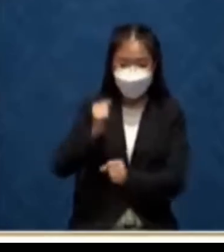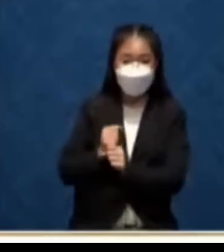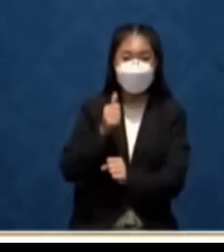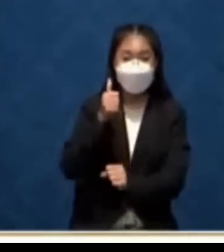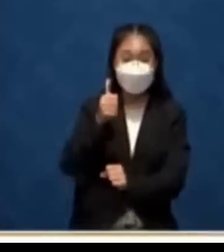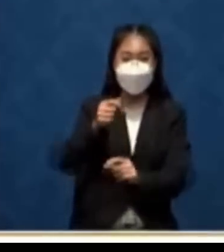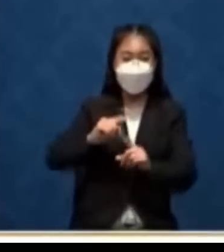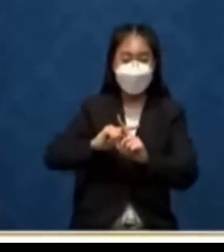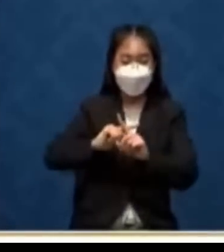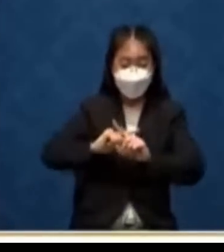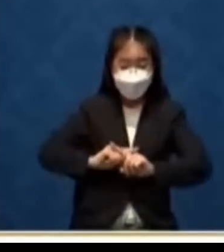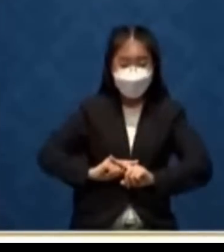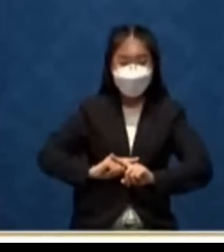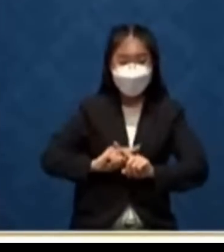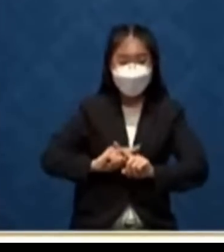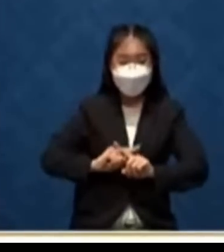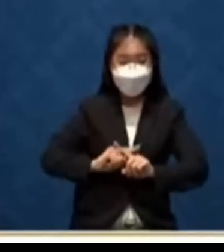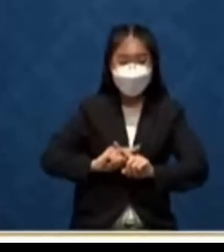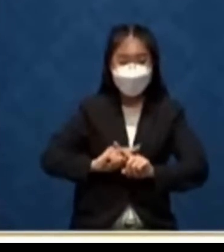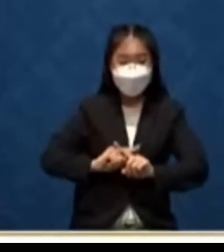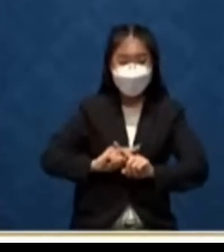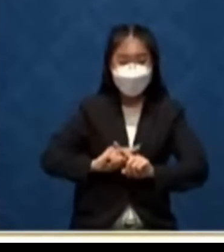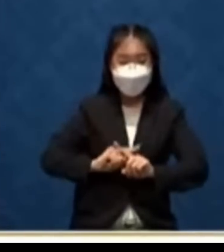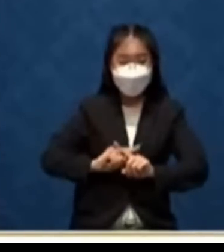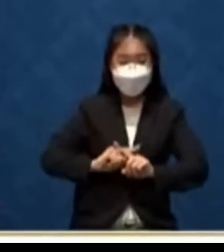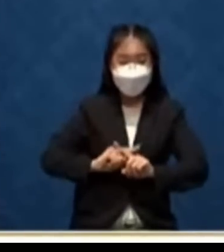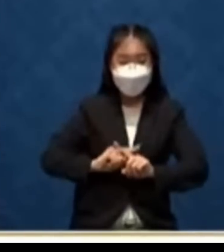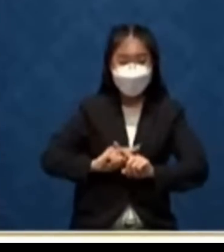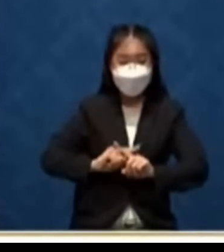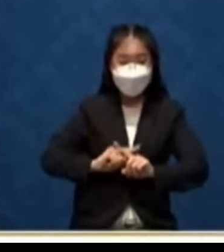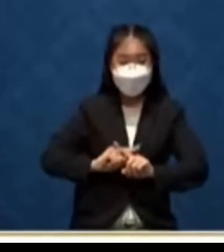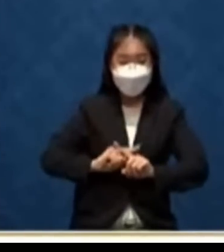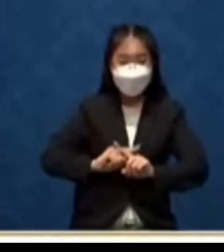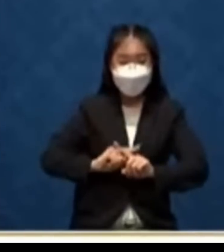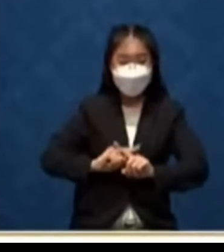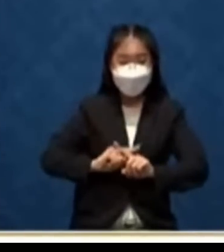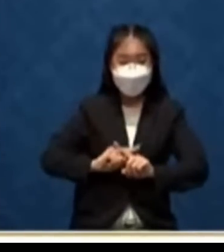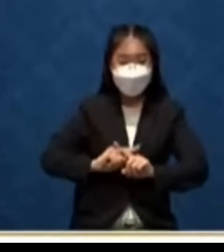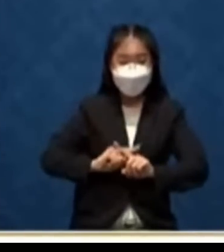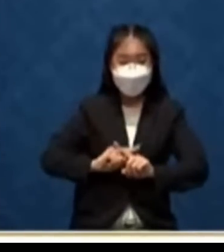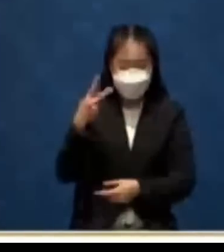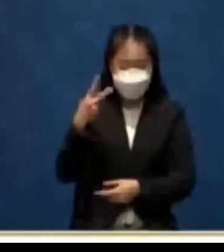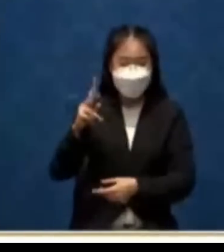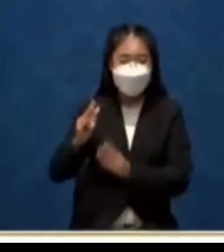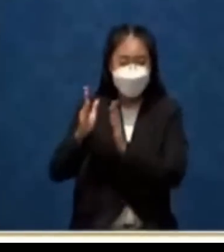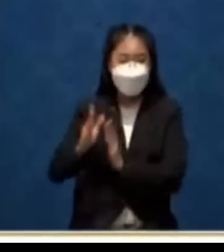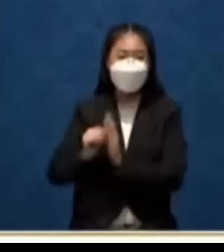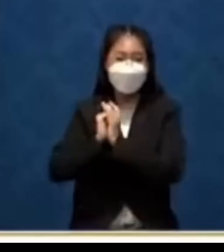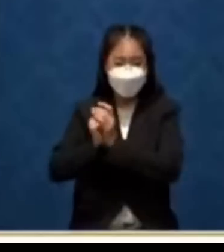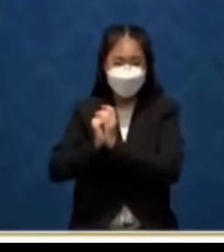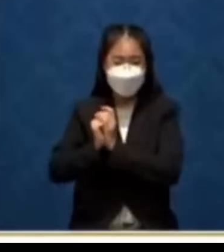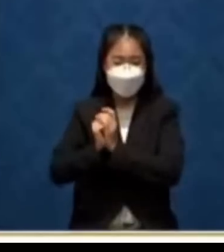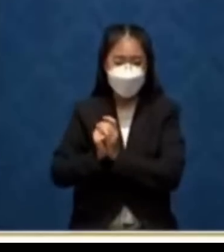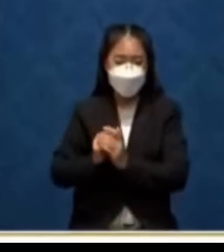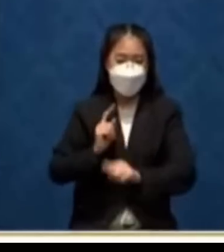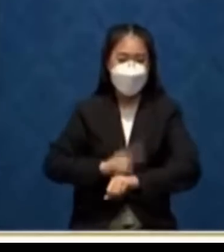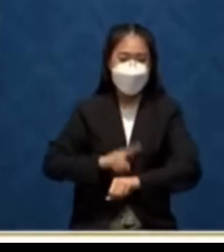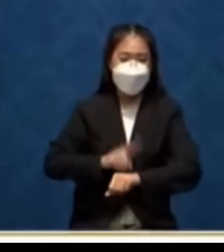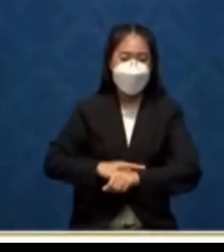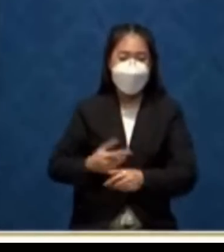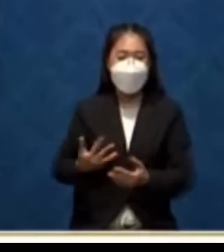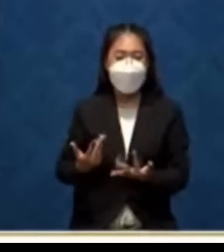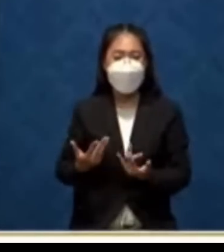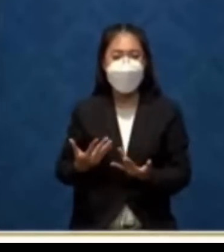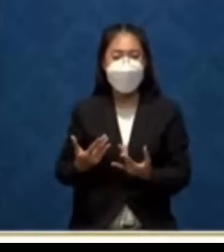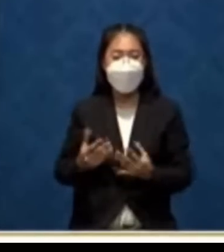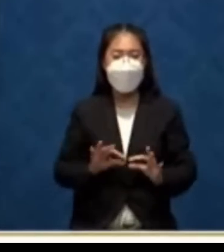ได้แต่ปีศาจในรายละเอียดบอกกับเราว่าตลอดที่ผ่านมาคดีตู้หาวเต็มไปด้วยการเตะถ่วงการประวิงเวลา